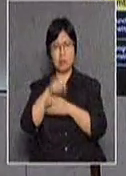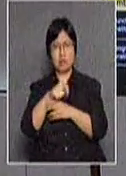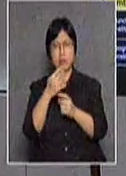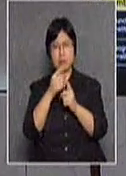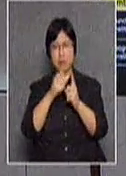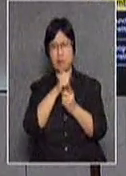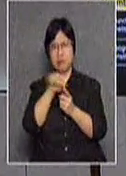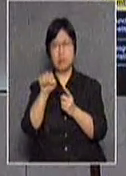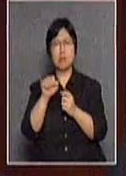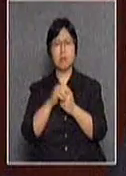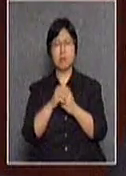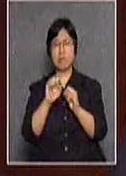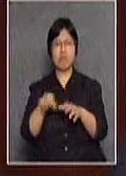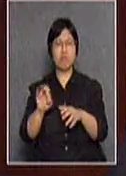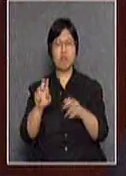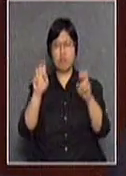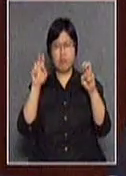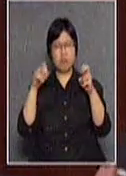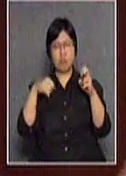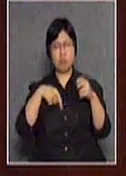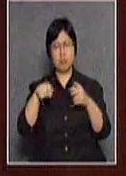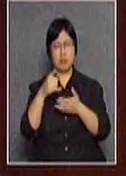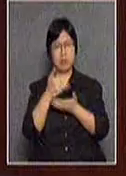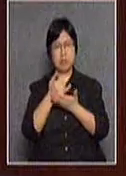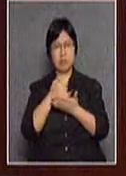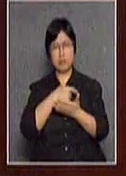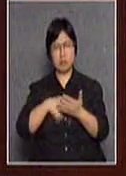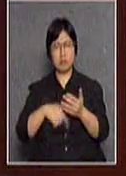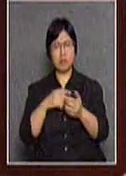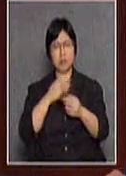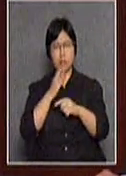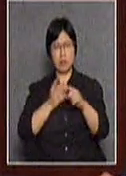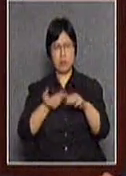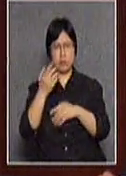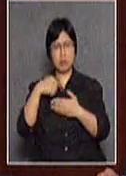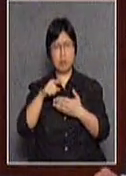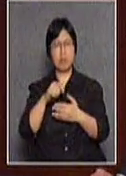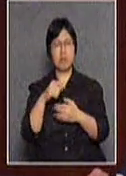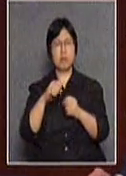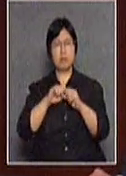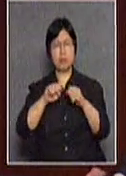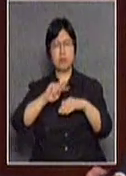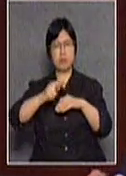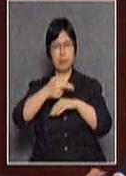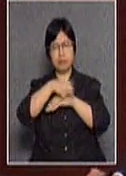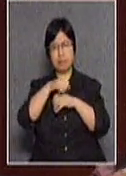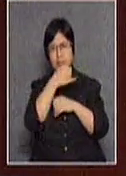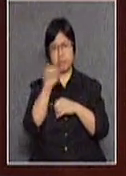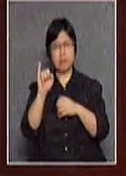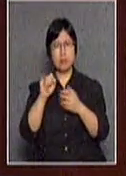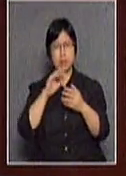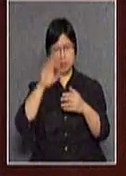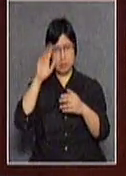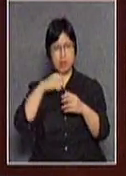反對，冇人棄權。議題未獲得兩部分在席委員分別以過半數贊成。我宣布修正案被否決。梁國雄議員，請你動議